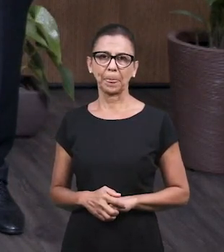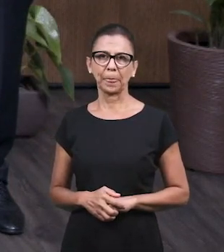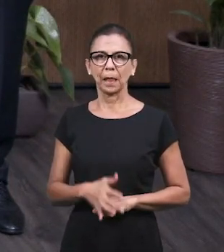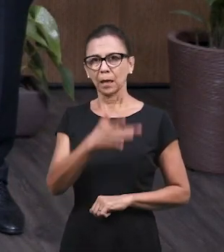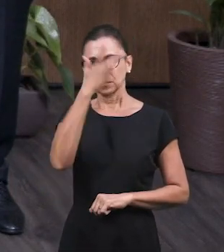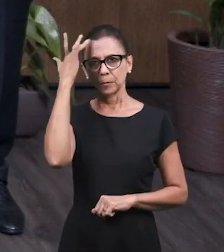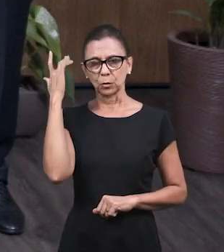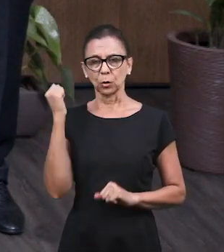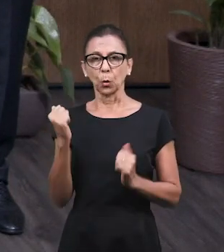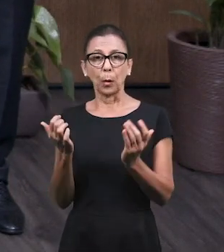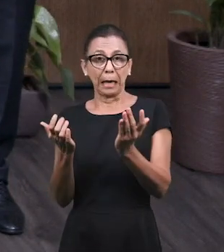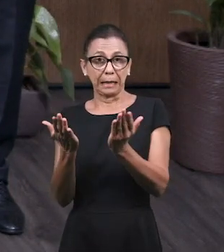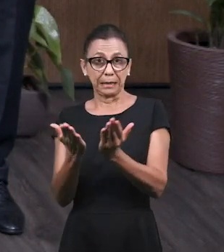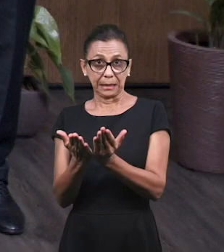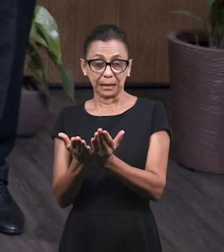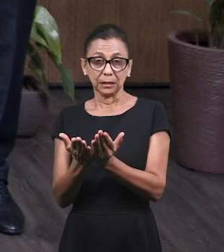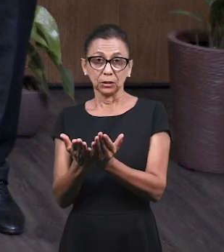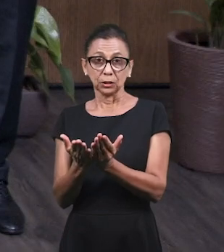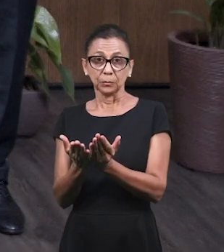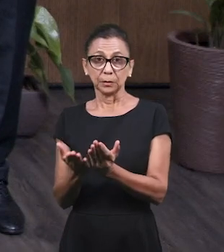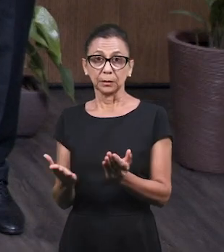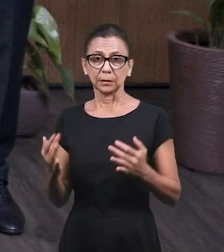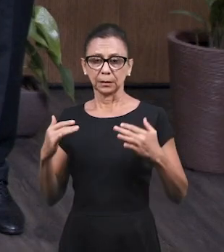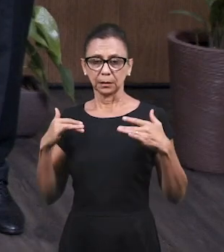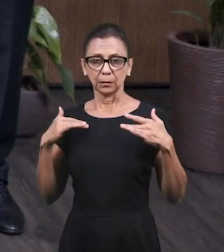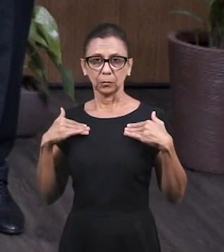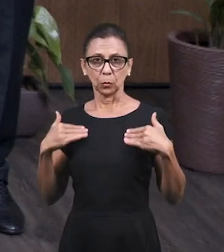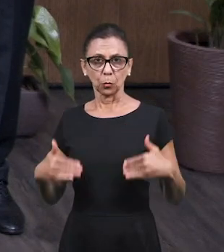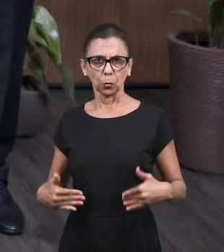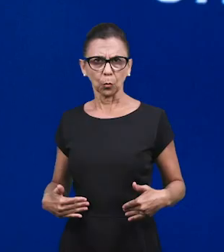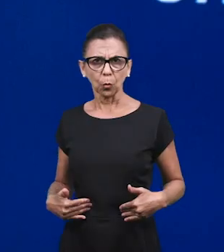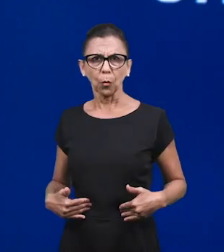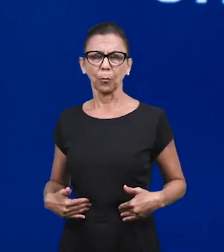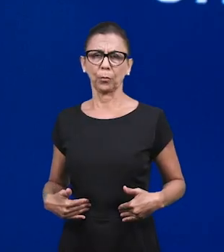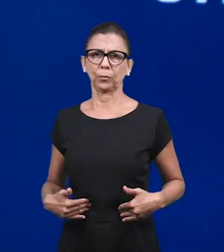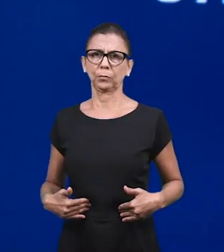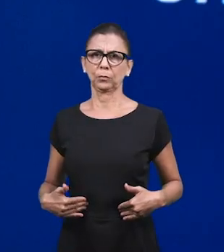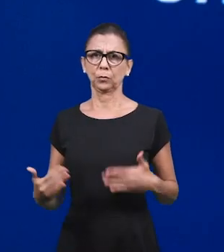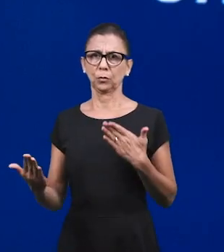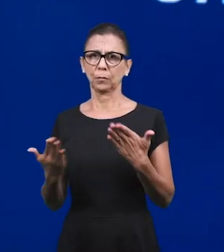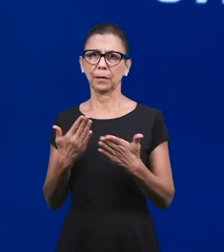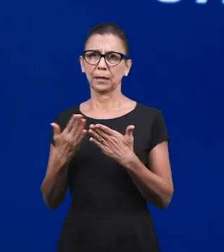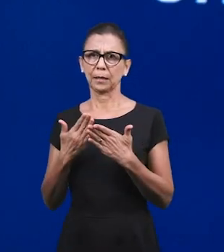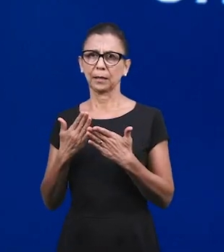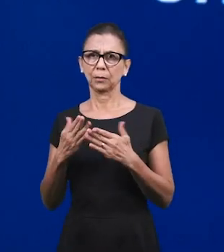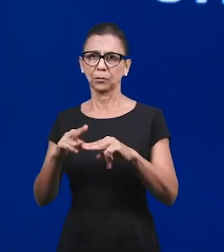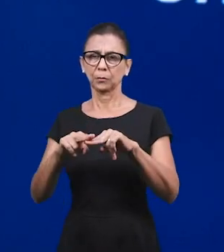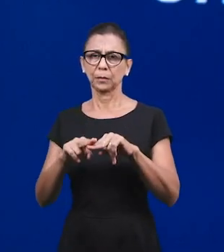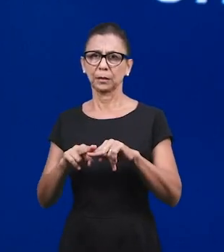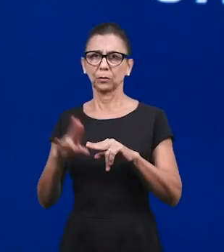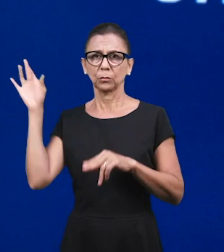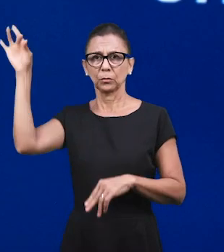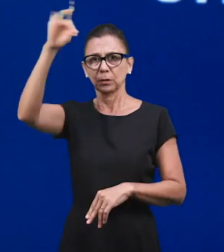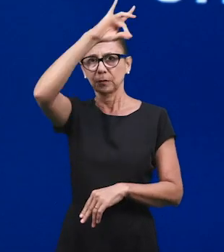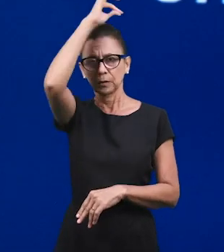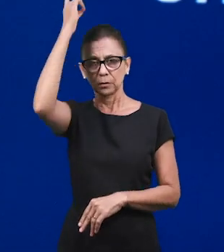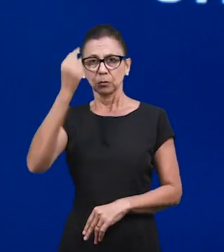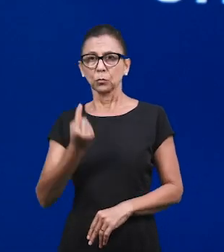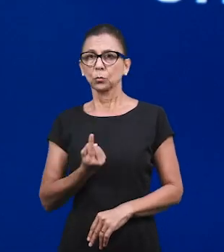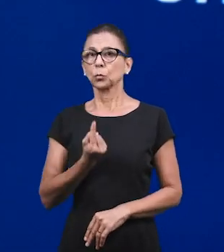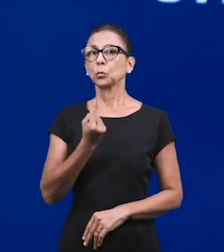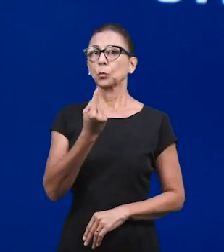l'action du Saint-Esprit dans la vie de l'Église. Les chrétiens doivent être et vivre dans le même